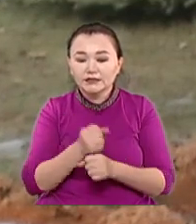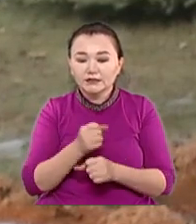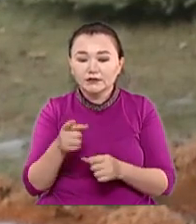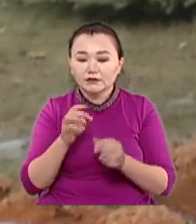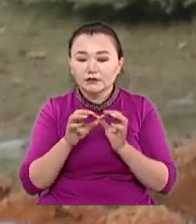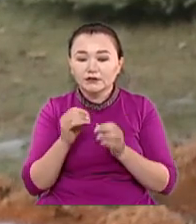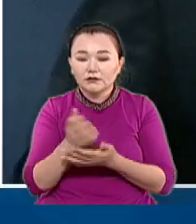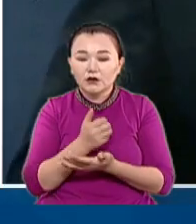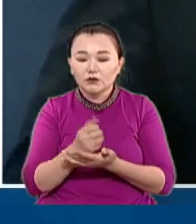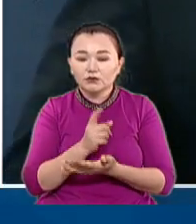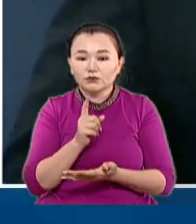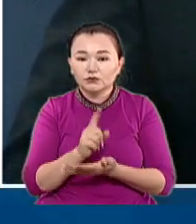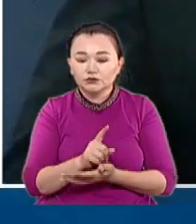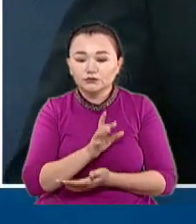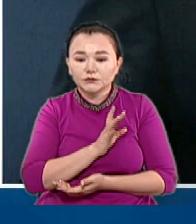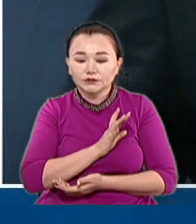керек.